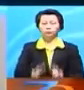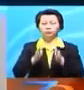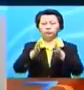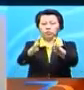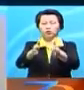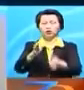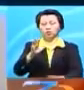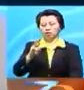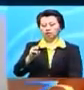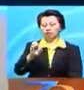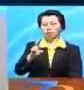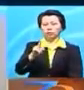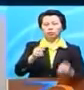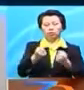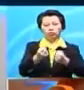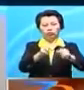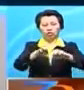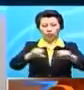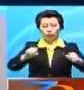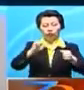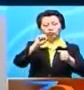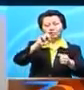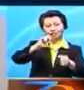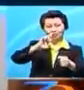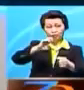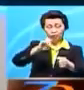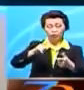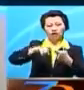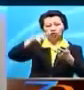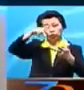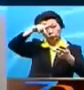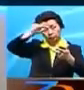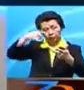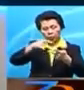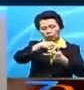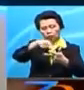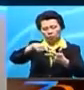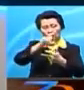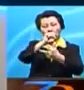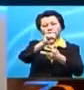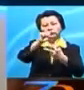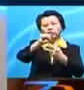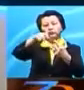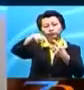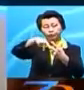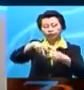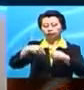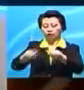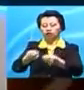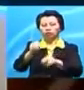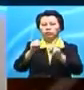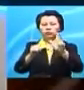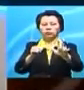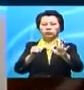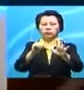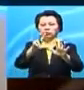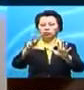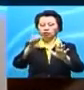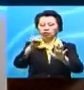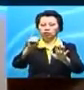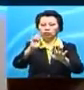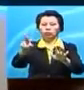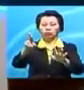Laluan MRT Sungai Buloh Serdang Putrajaya dijangka memberi perkhidmatan kepada lebih 530,000 penumpang